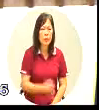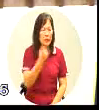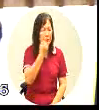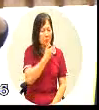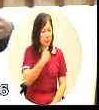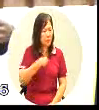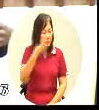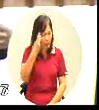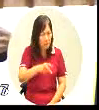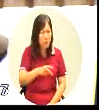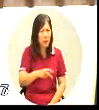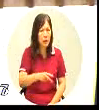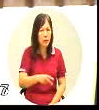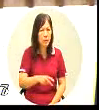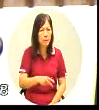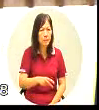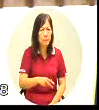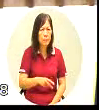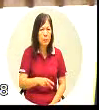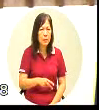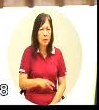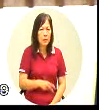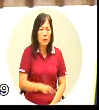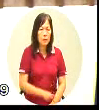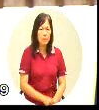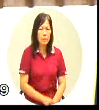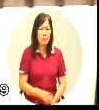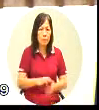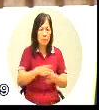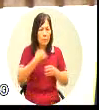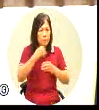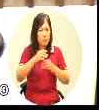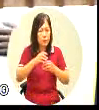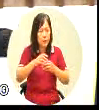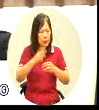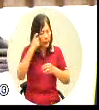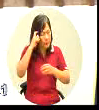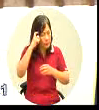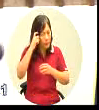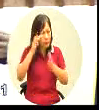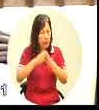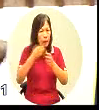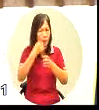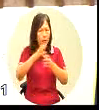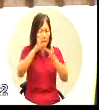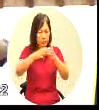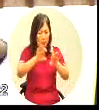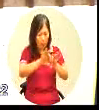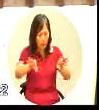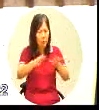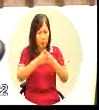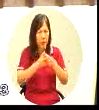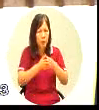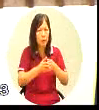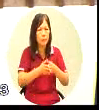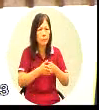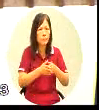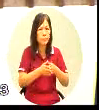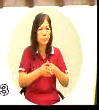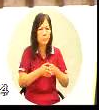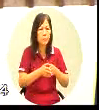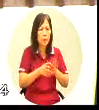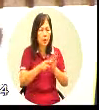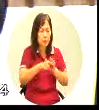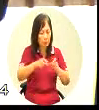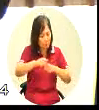在它整个这个平衡考量下，因为那个还要建管线建什么的嘛，那这个我们